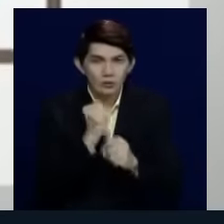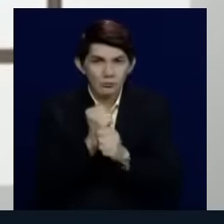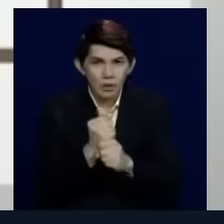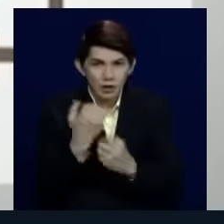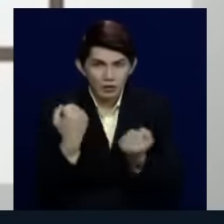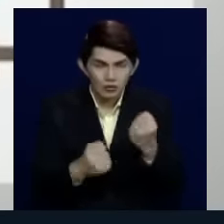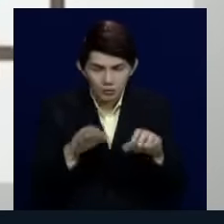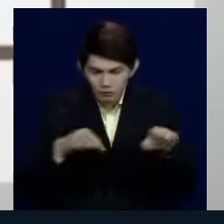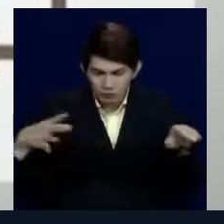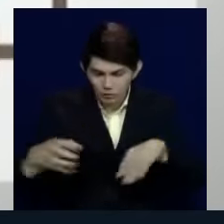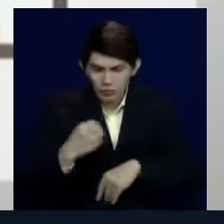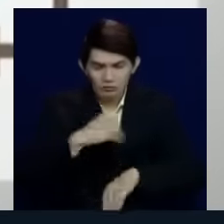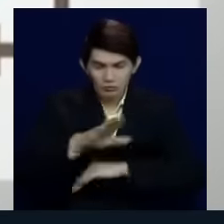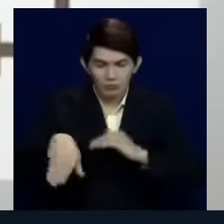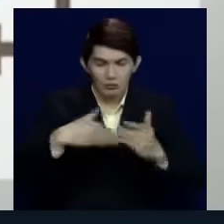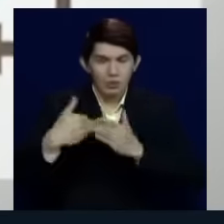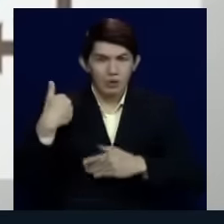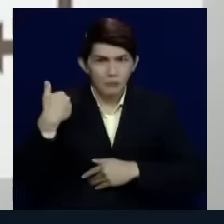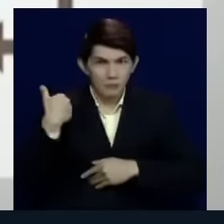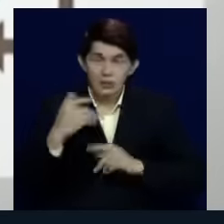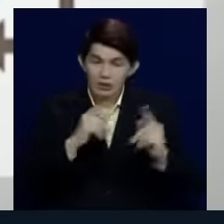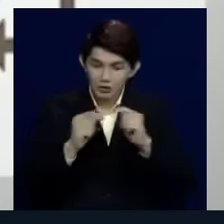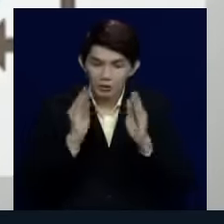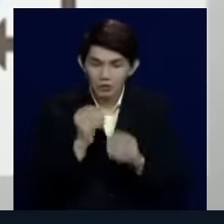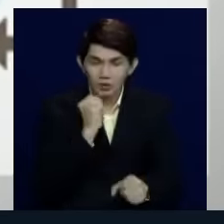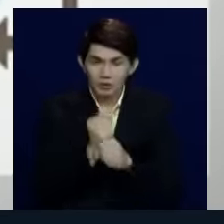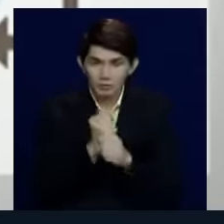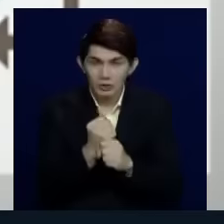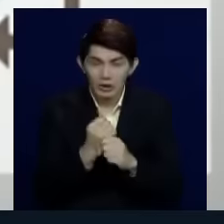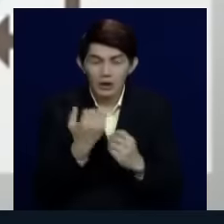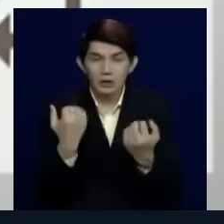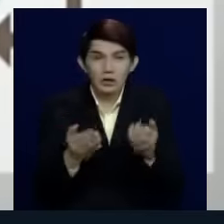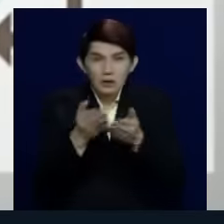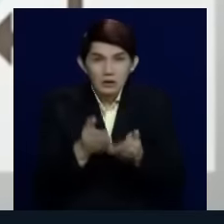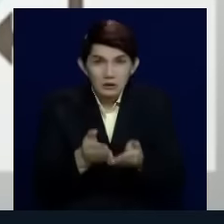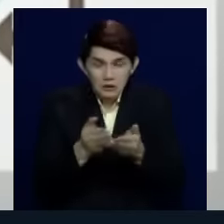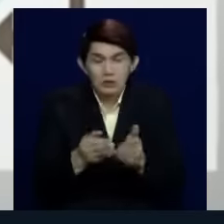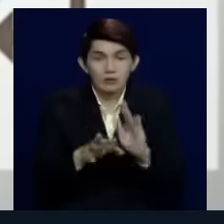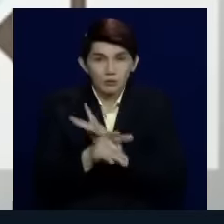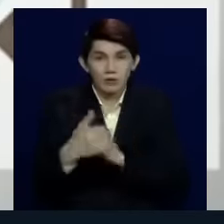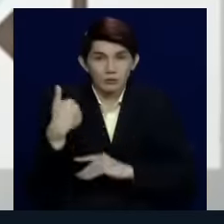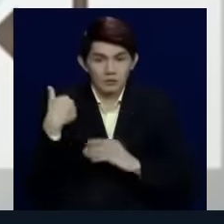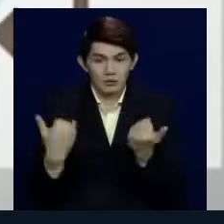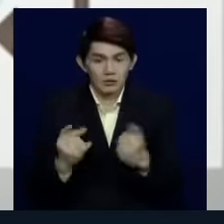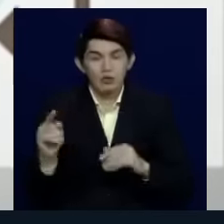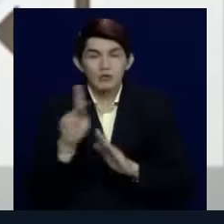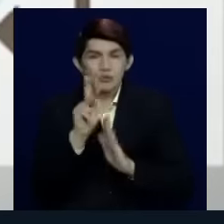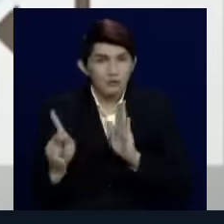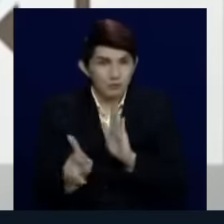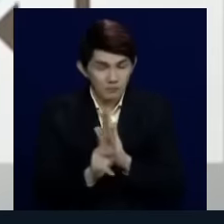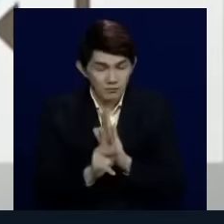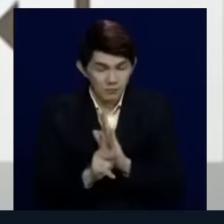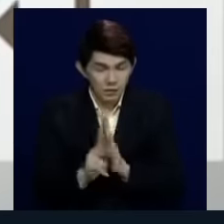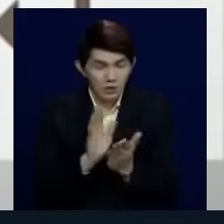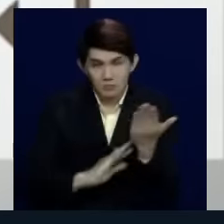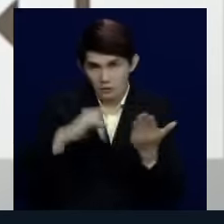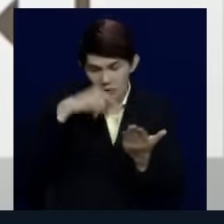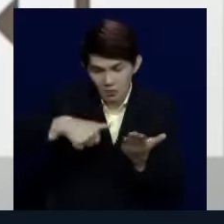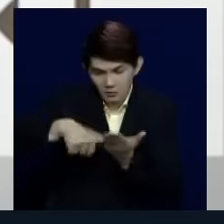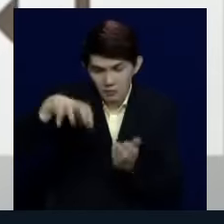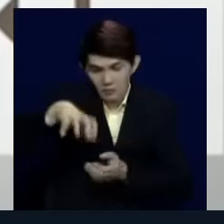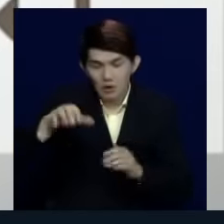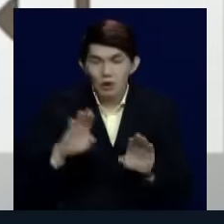กลุ่มดังกล่าวทั้งหมดแล้วให้มาติดต่อเจ้าหน้าที่ที่ท่าเรือแหลมฉบังทั้งนี้กฎหมายศุลกากรประเทศไทยสามารถ